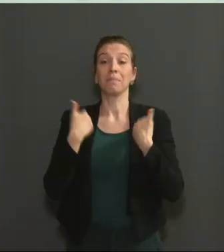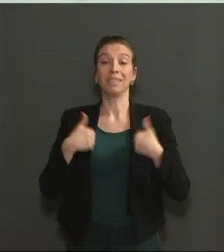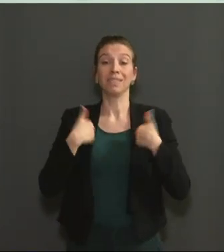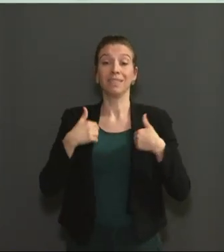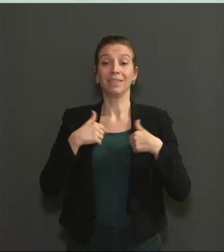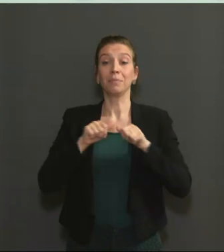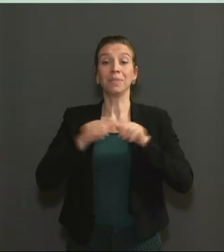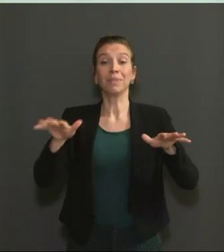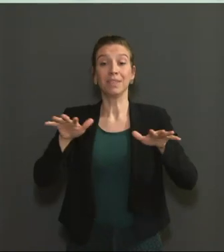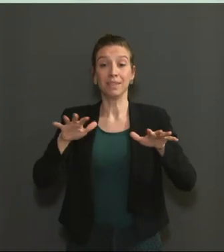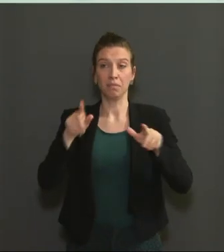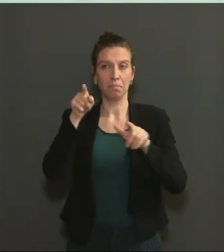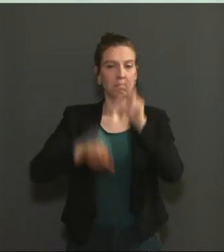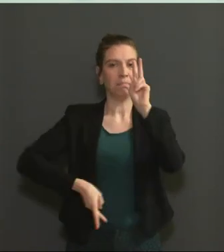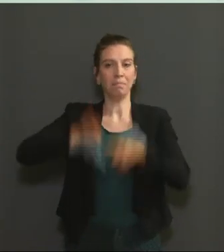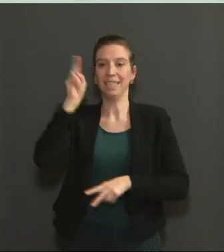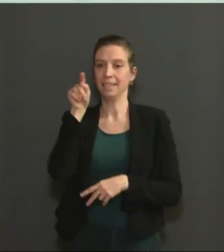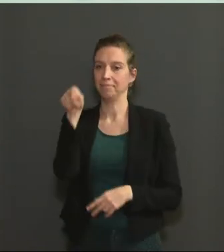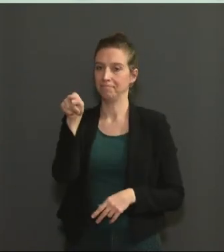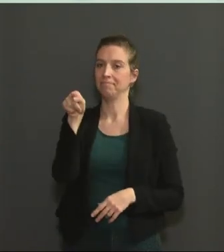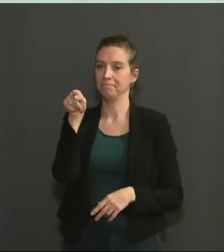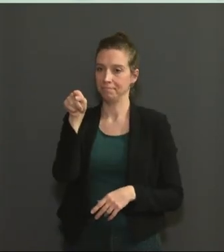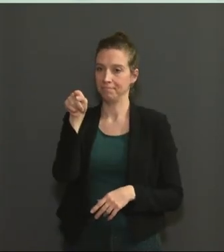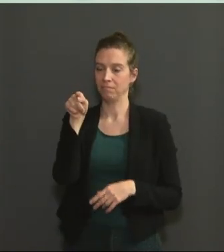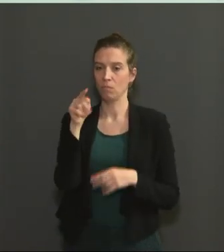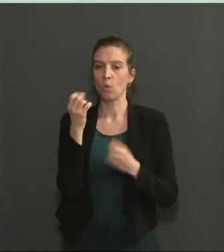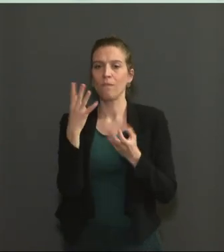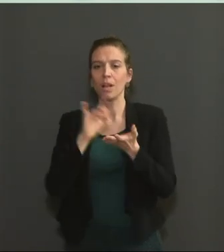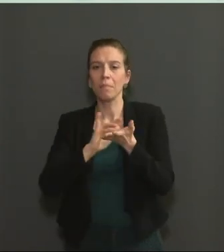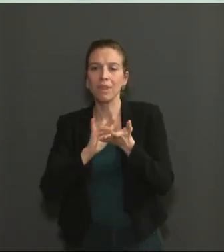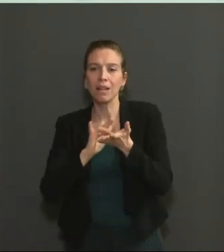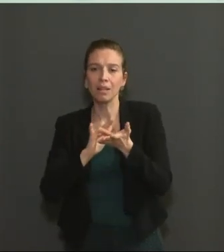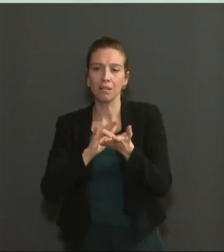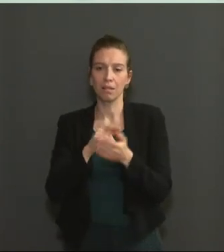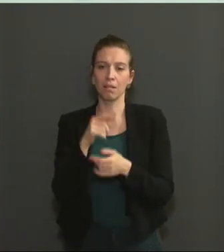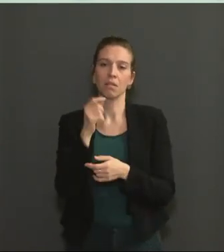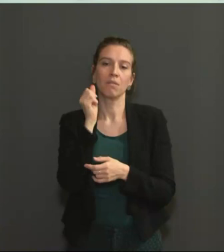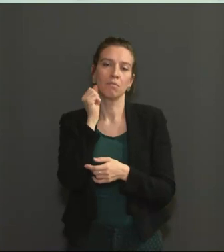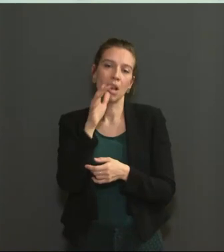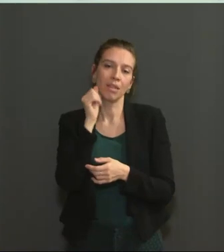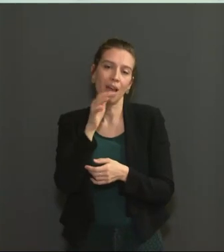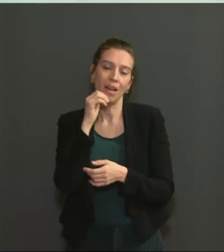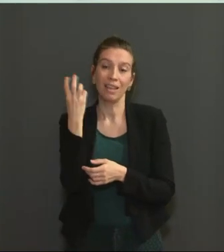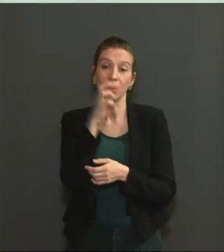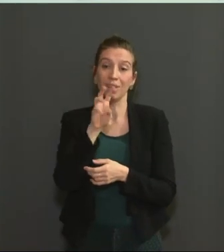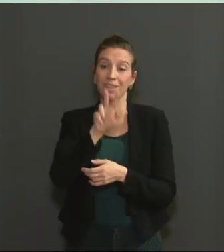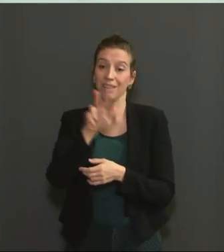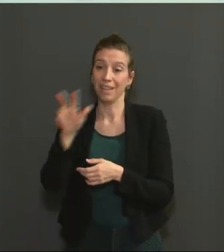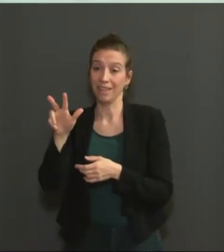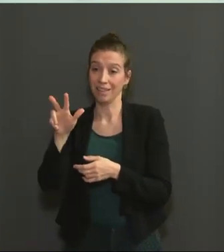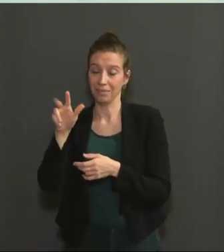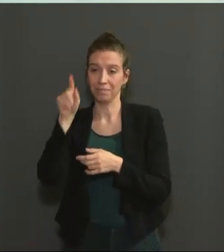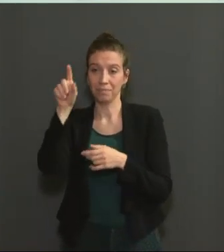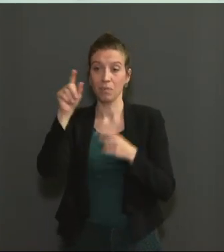besmettingen met name gemiddeld 333 per dag hierna volgt